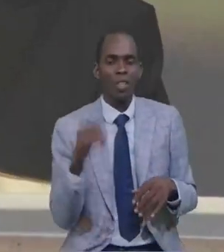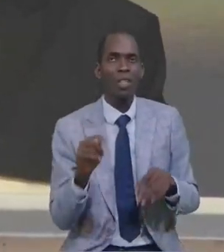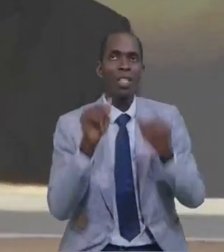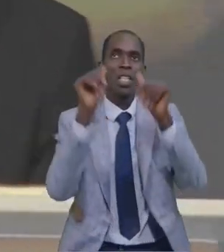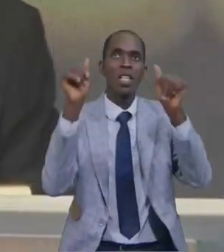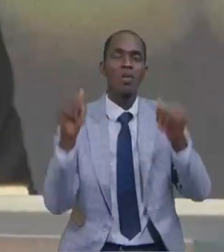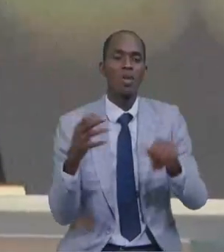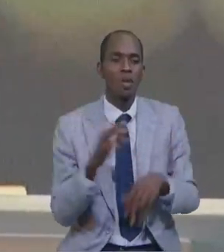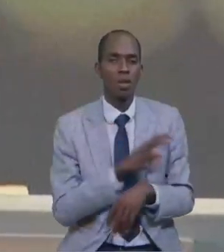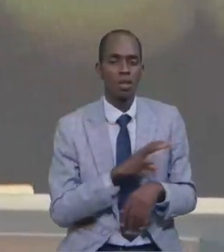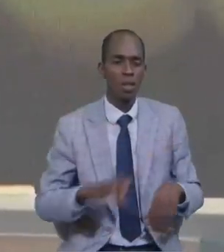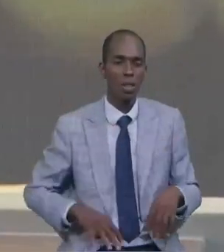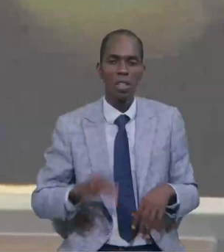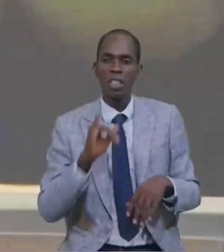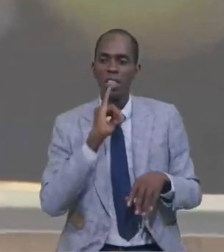chapitre 8,